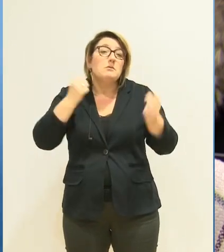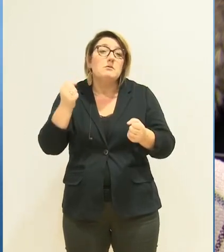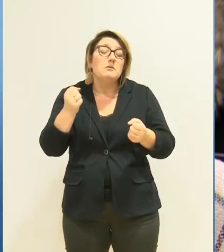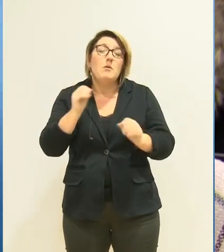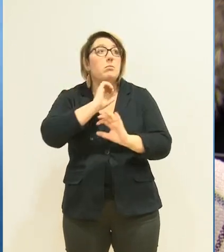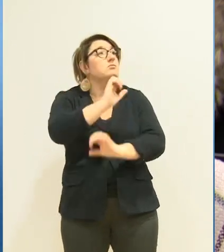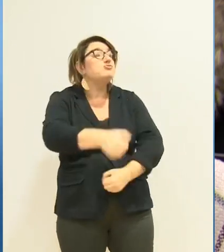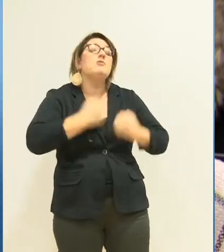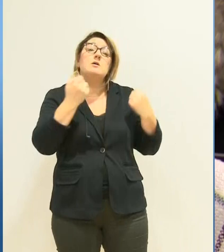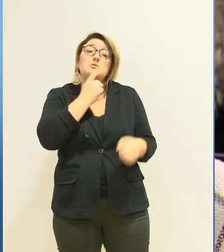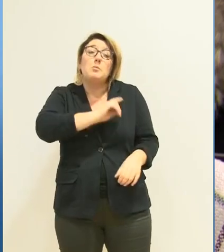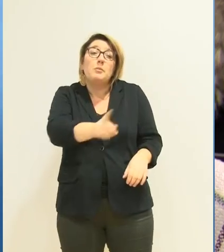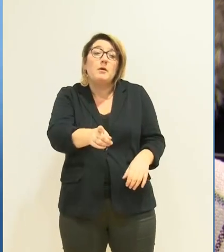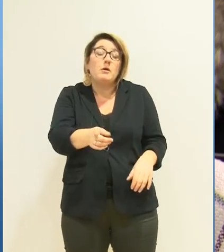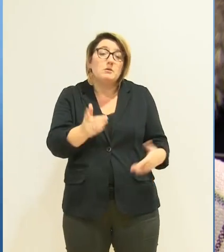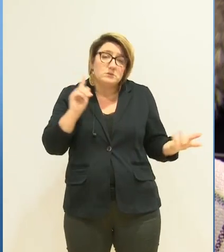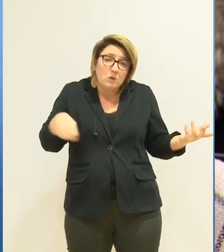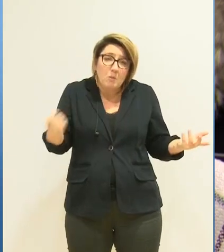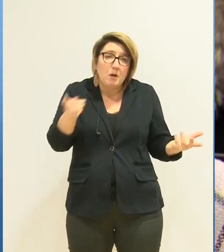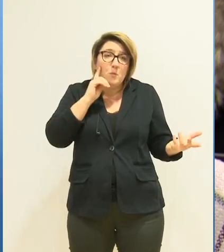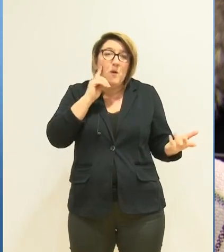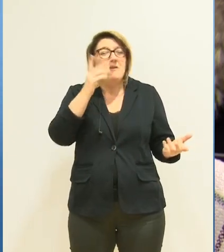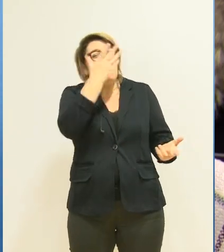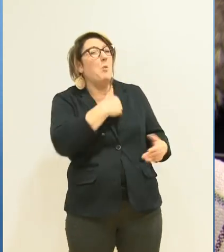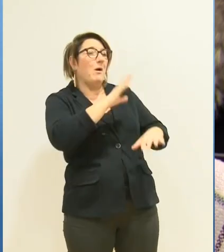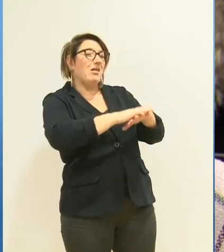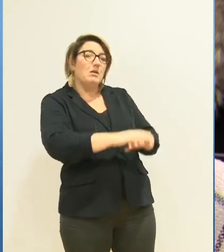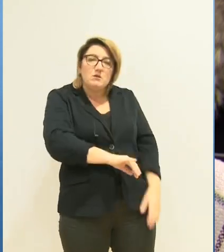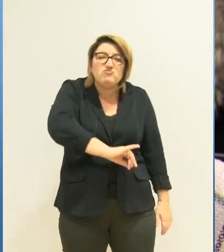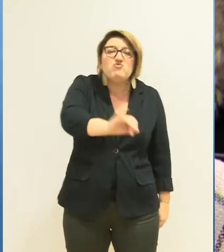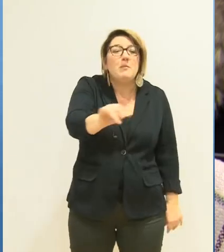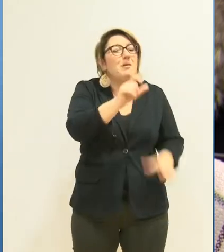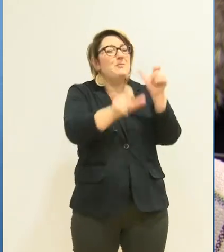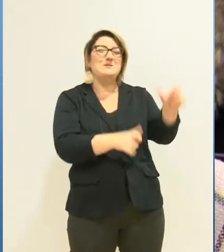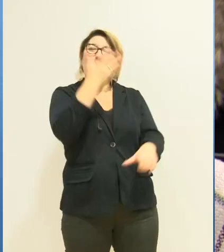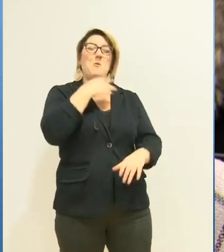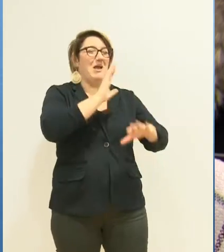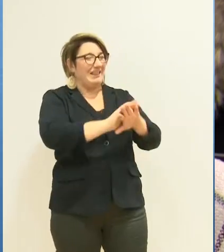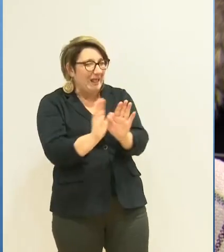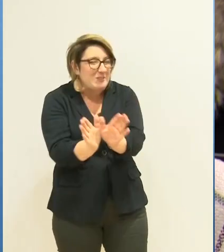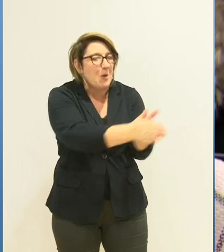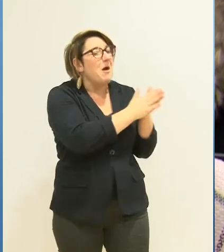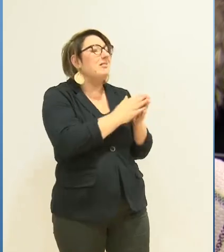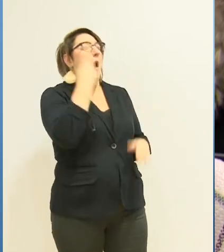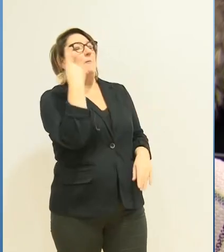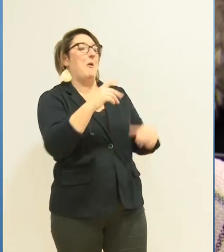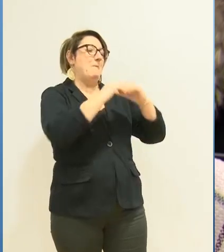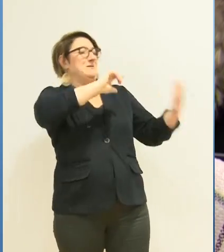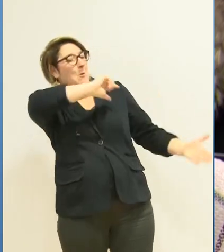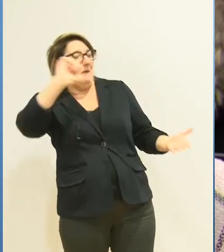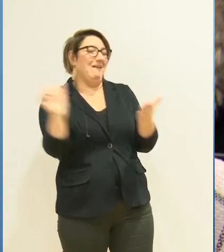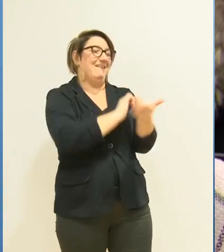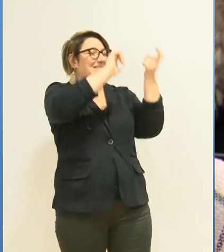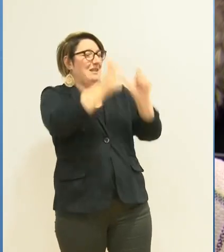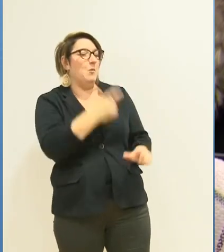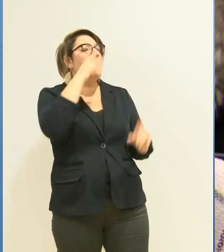qu'on les chasse parce que ces opérations là ne sont jamais faits dans les beaux quartiers jamais on demande à des champs de boue quartier qu'on va leur démolir leur maison pour les pour les